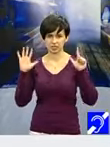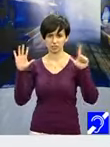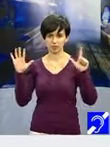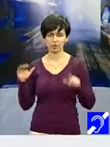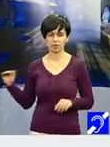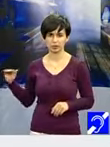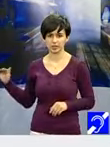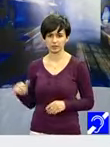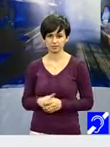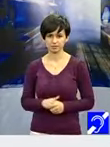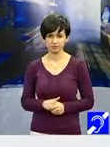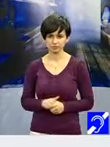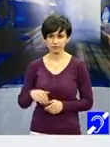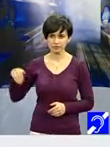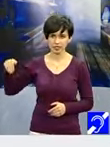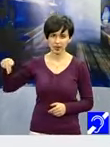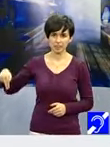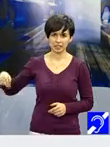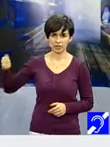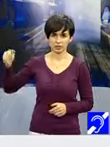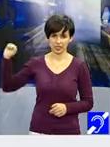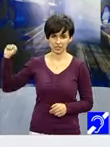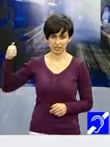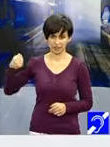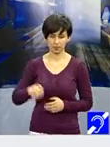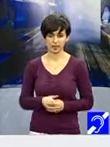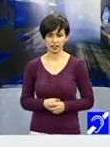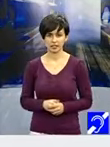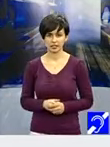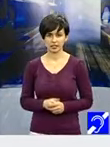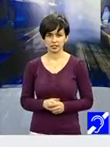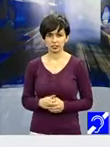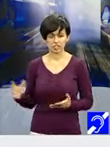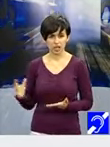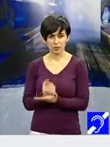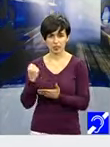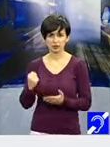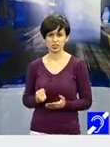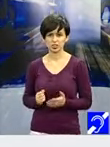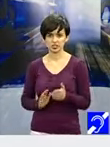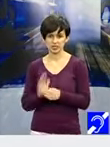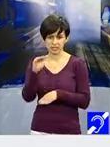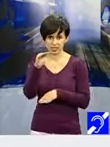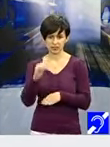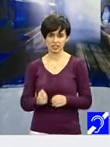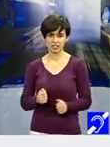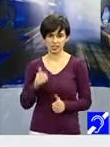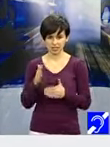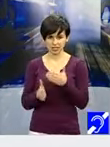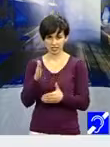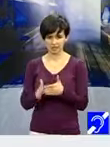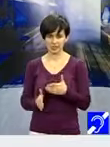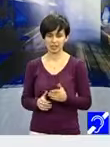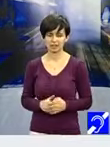Spațiale Europene, organizat tot în colaborare cu NASA, unde au reușit să se califice în finală. În finală, noi a trebuit să programăm niște